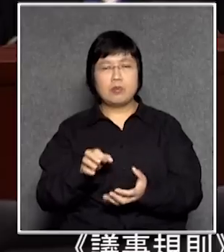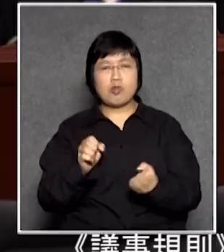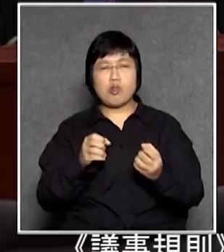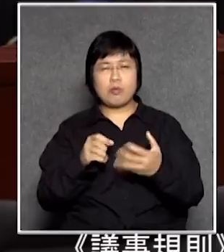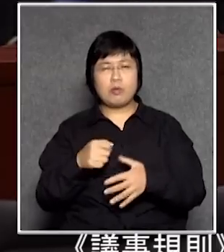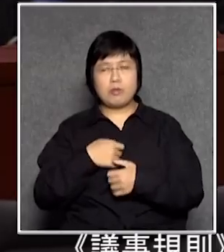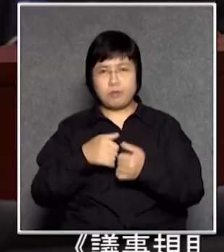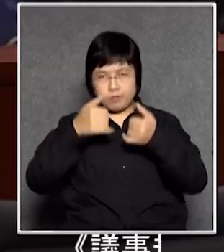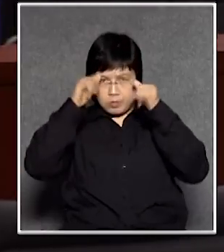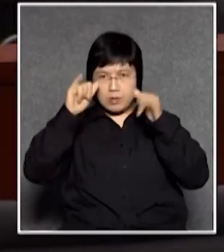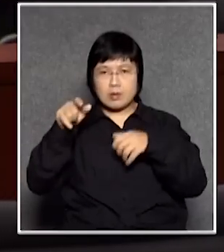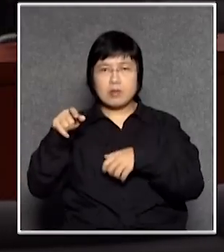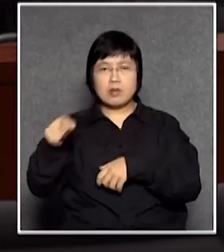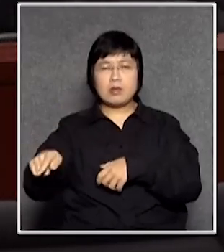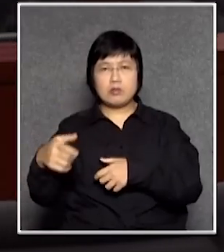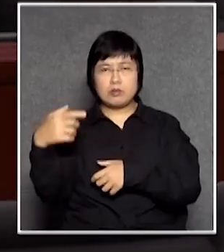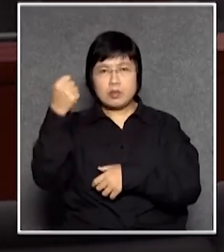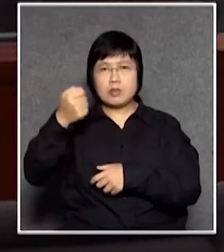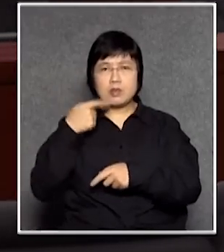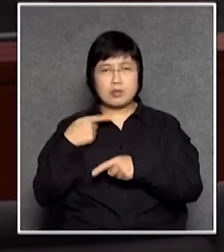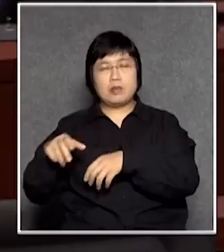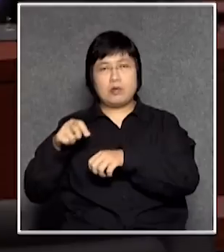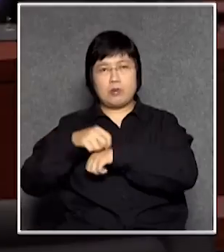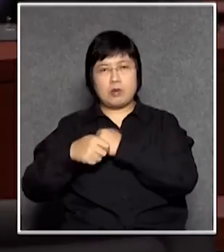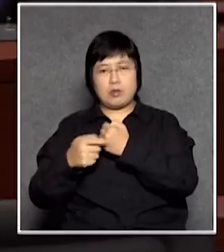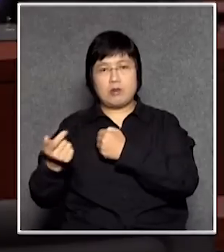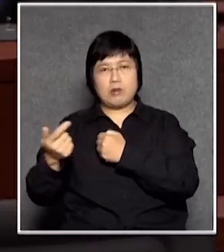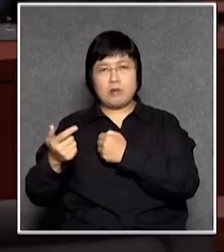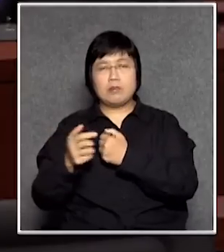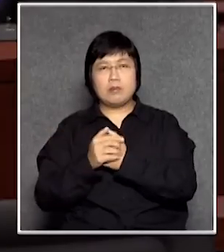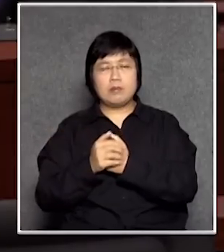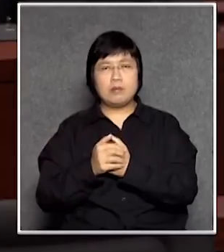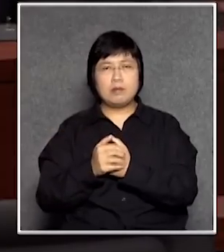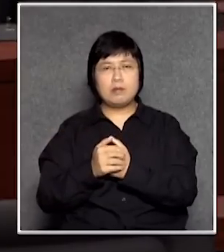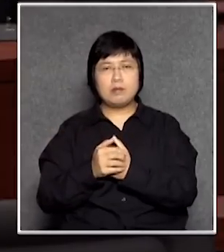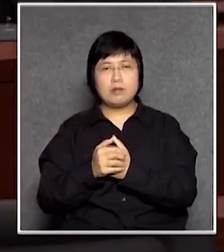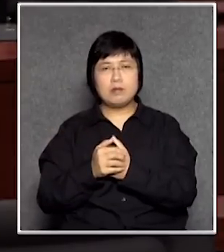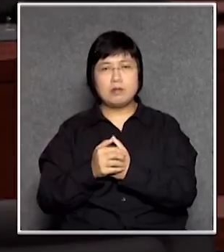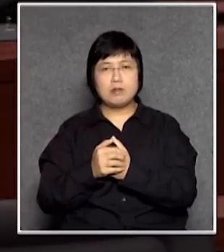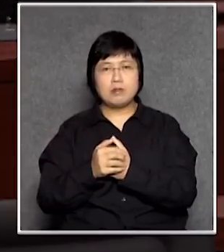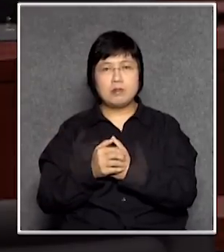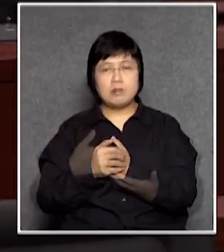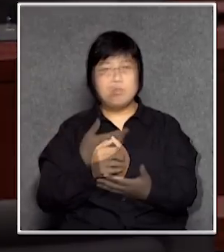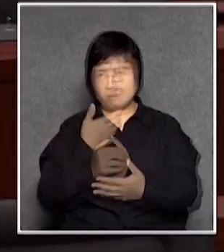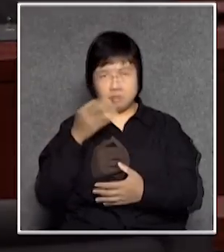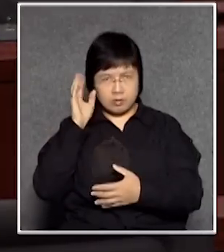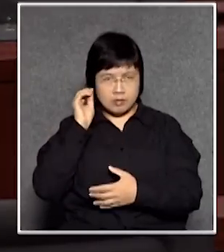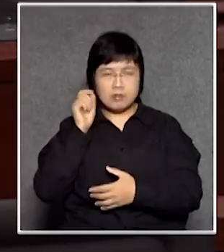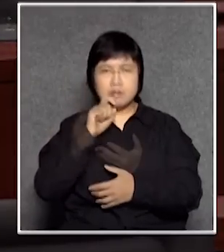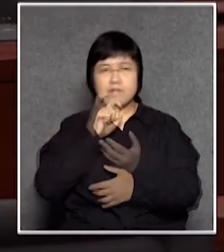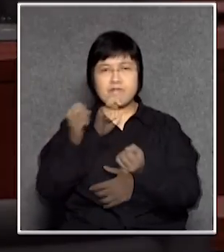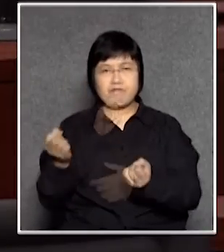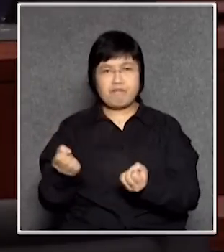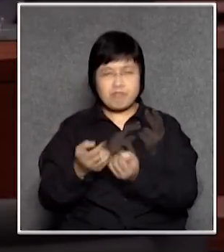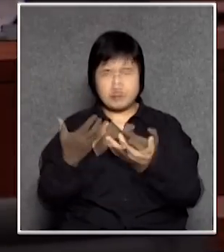主席啊，你作為主席咧，即係有時真係同佢哋傾一傾啦。咁咧就即係咁咧就